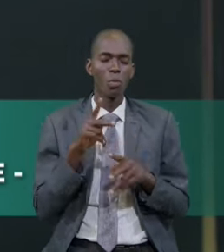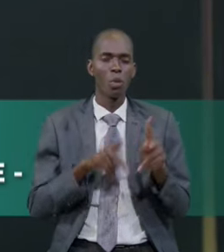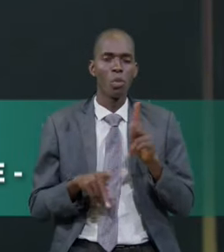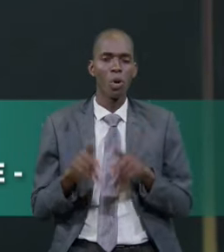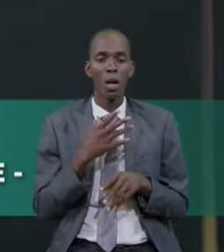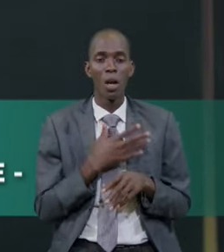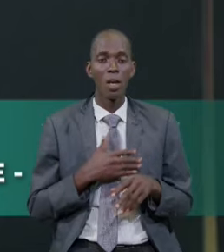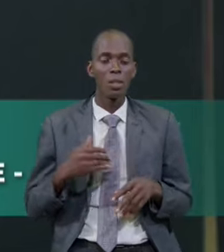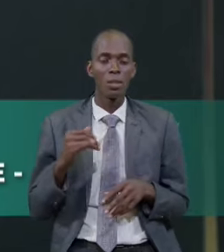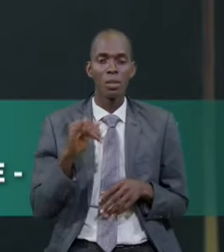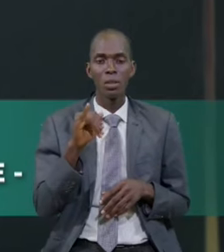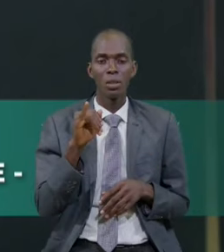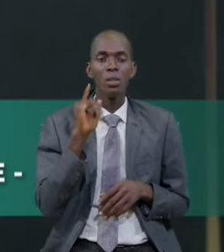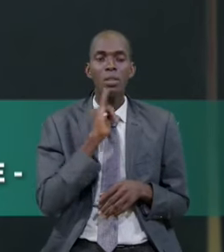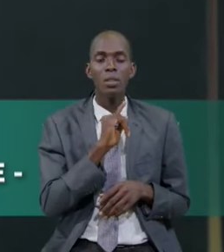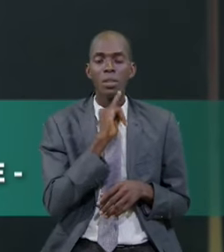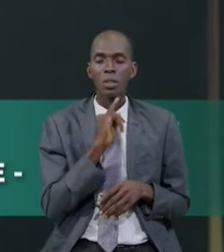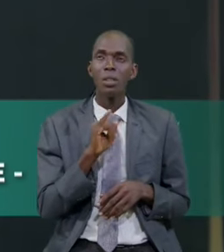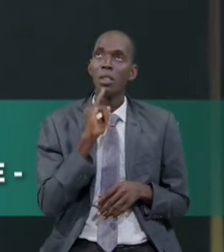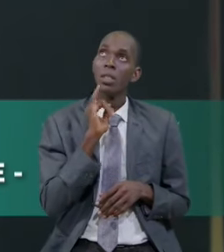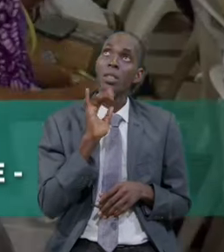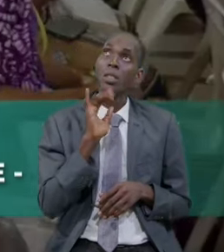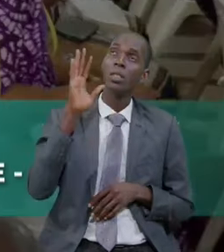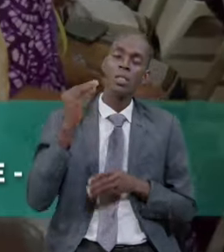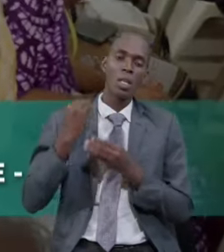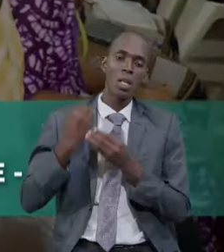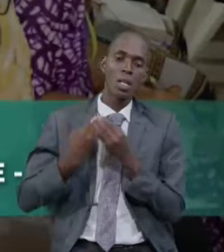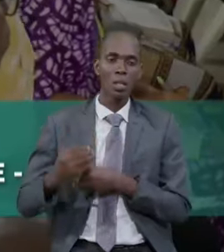Et Israël, son héritage. Verset 112.